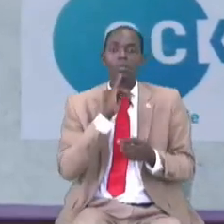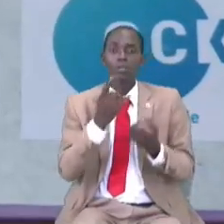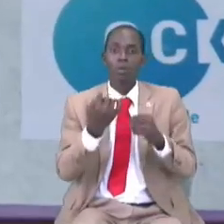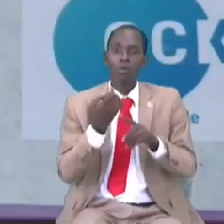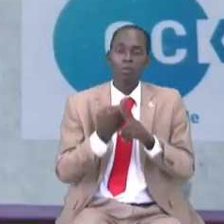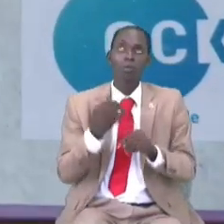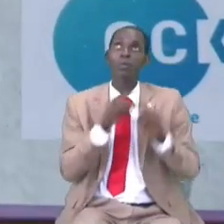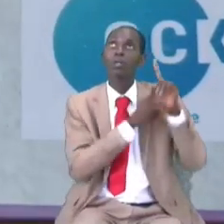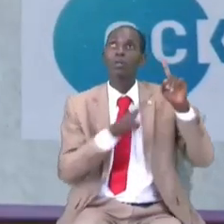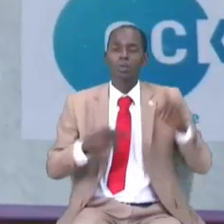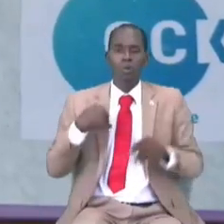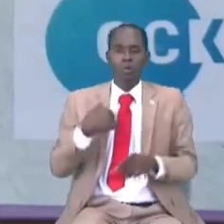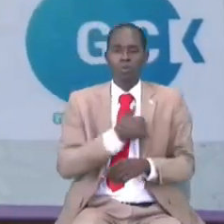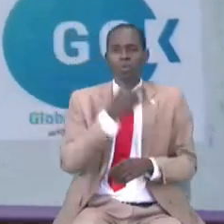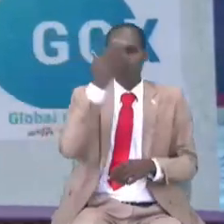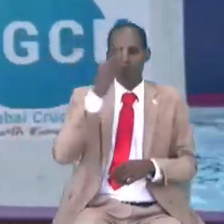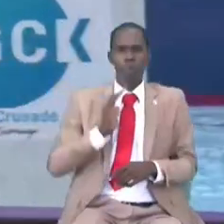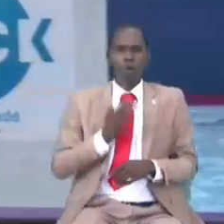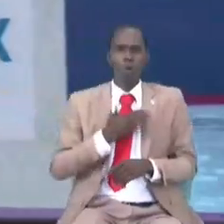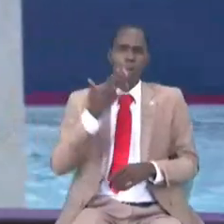le jugement est venu.